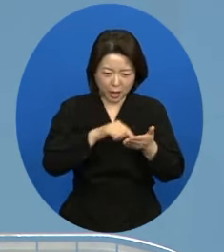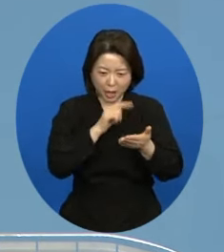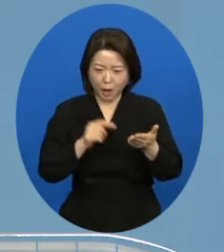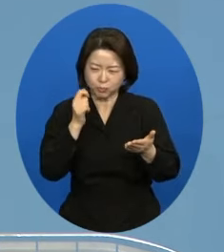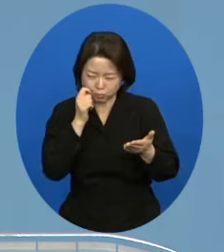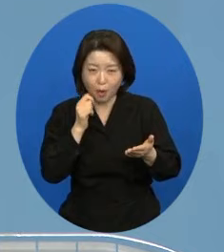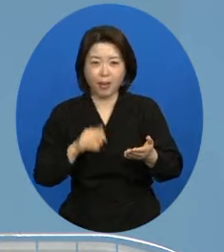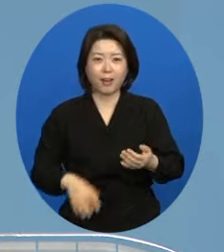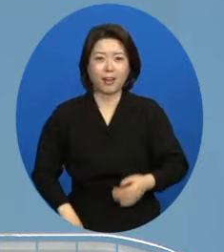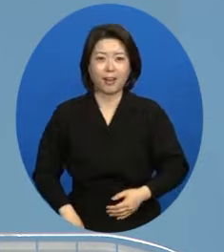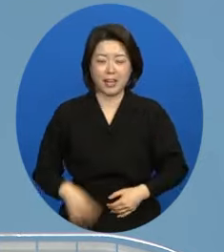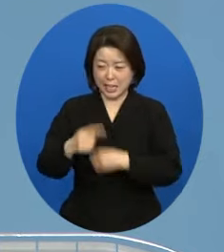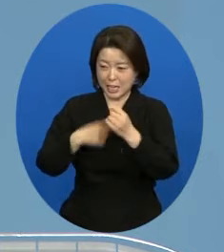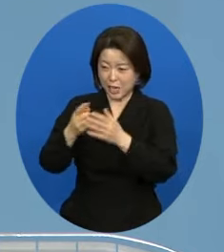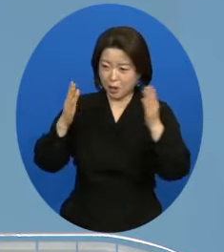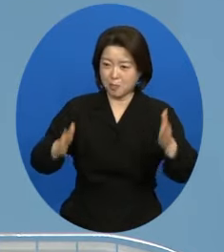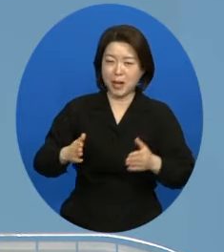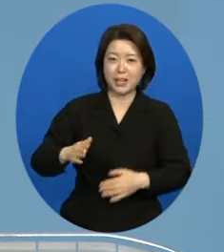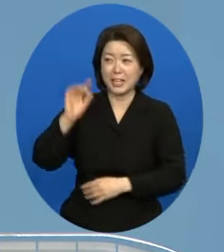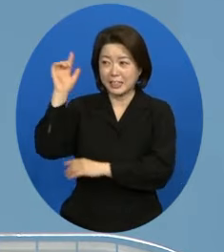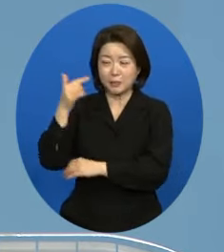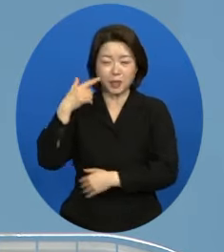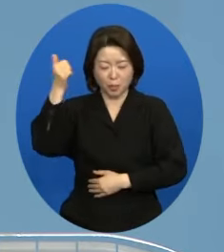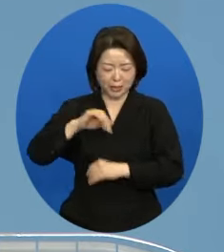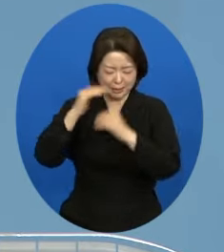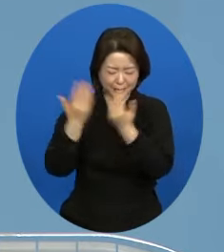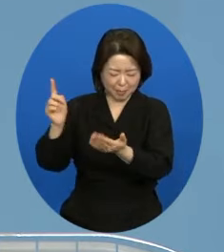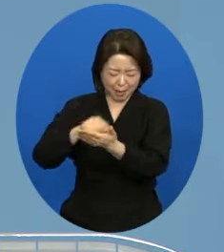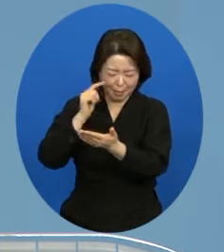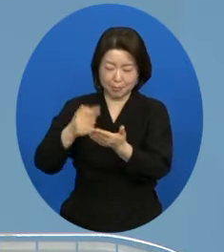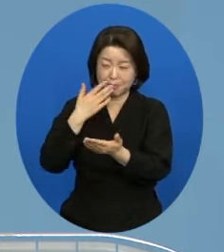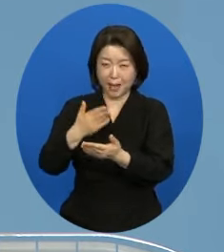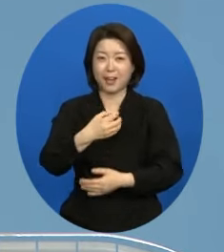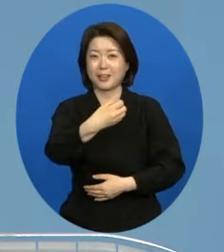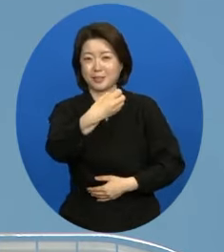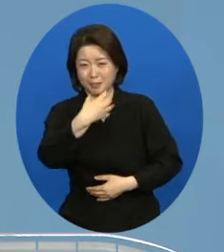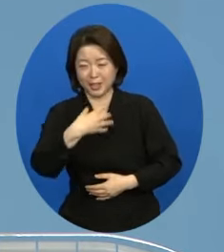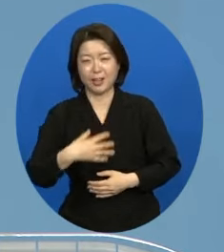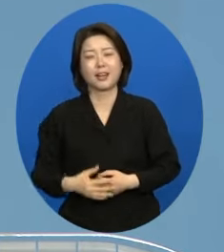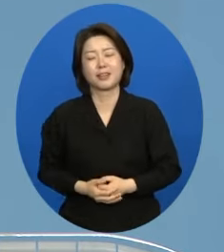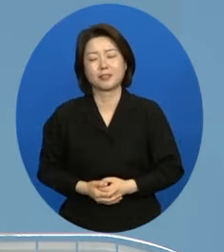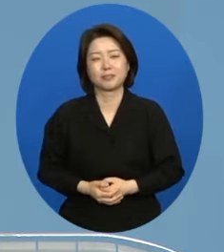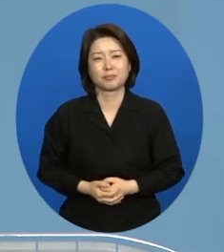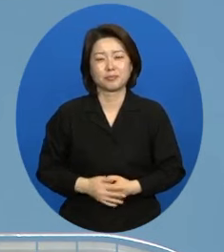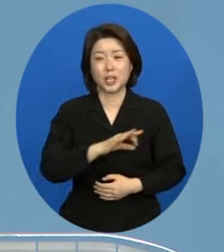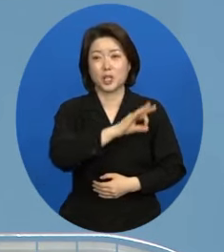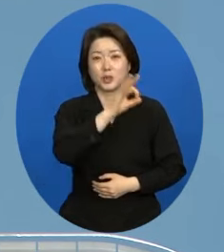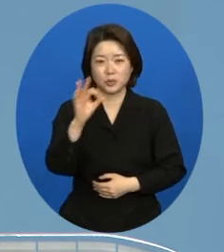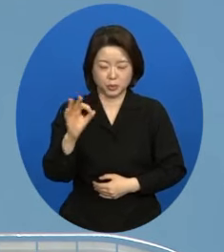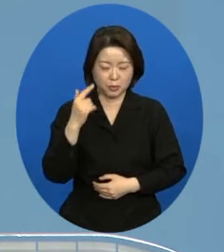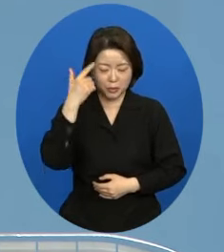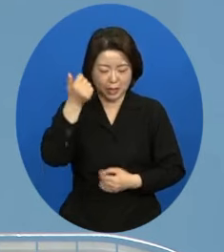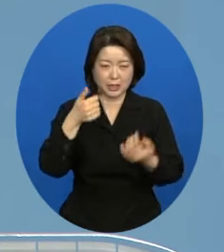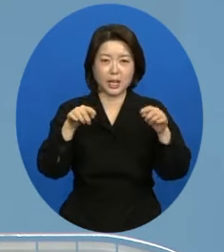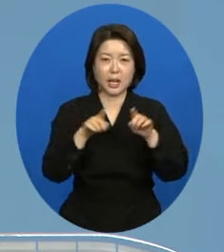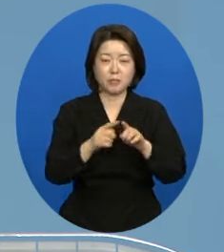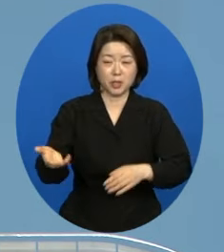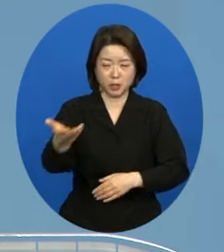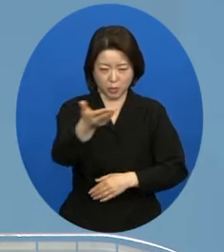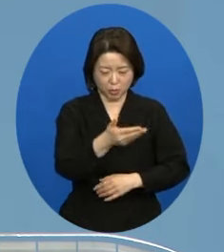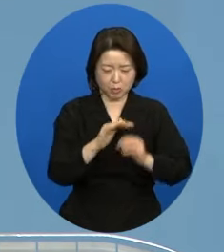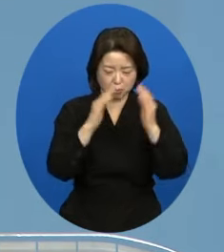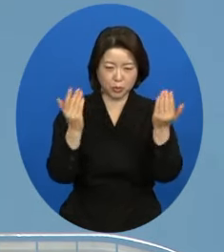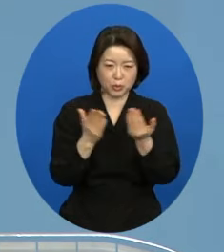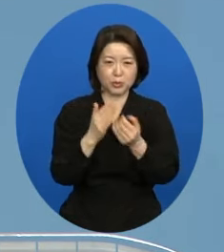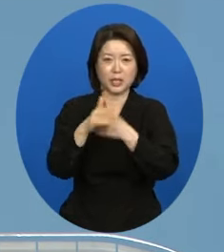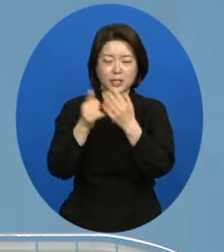갚았는데 1년 만에 다 갚으 있다고 다 우리 목사님과 함께 우리 성도님들이 하나님께 매달리며